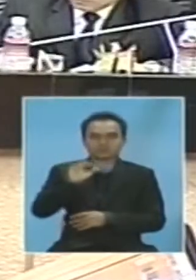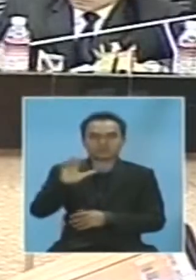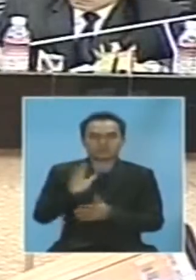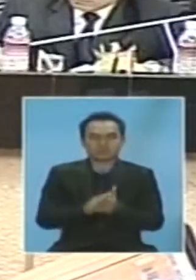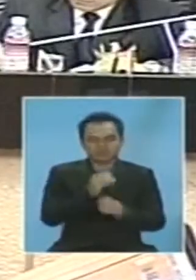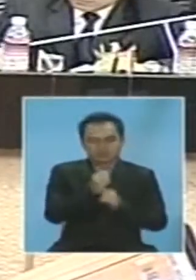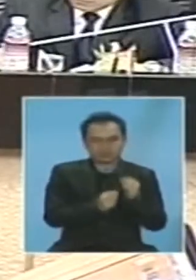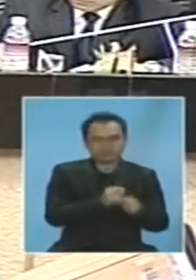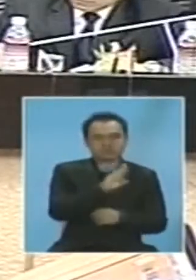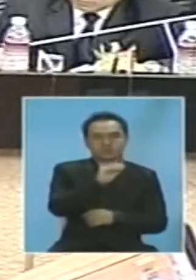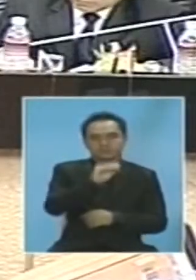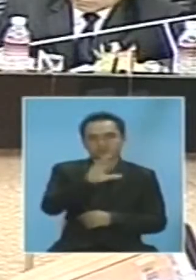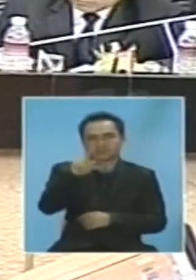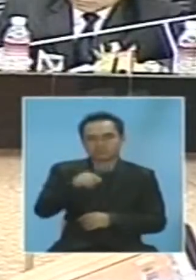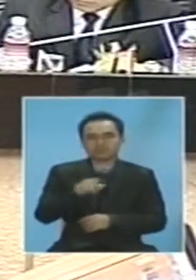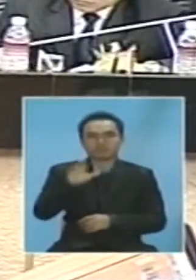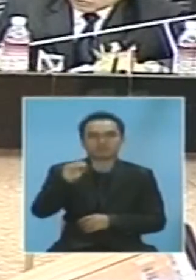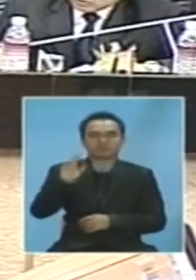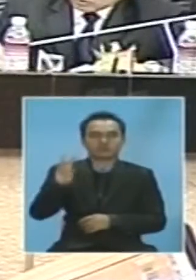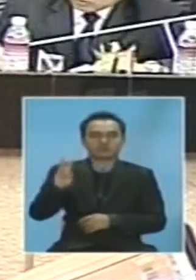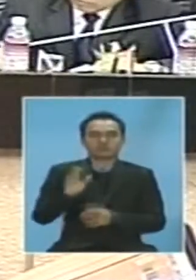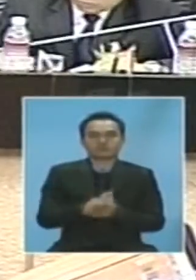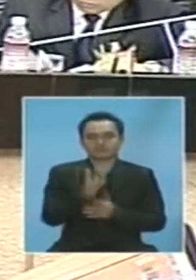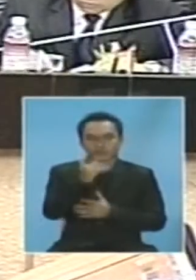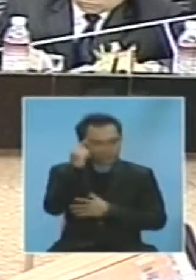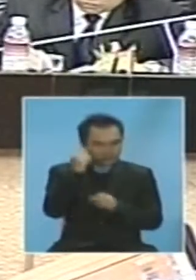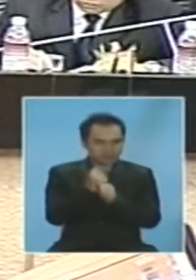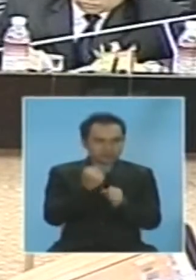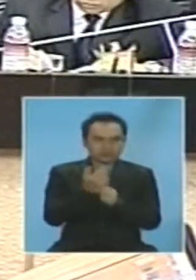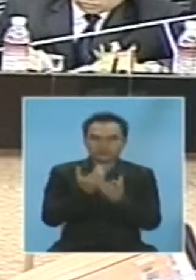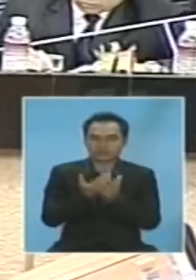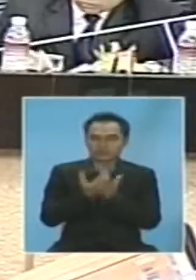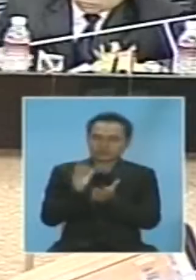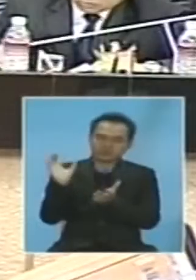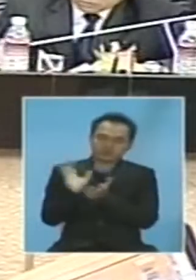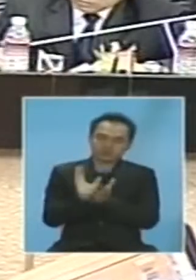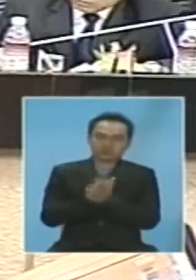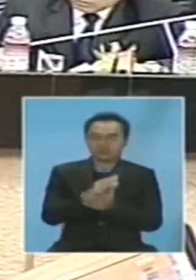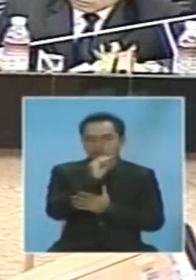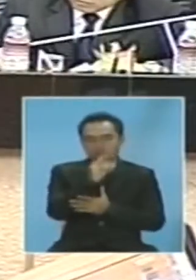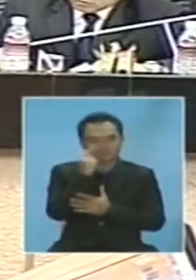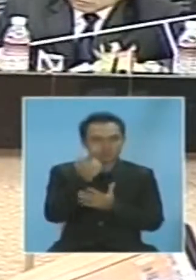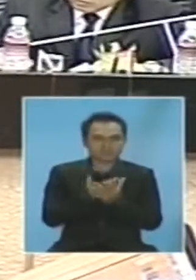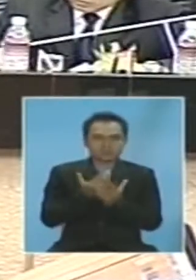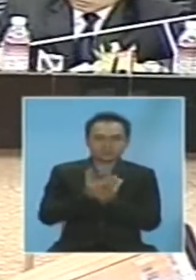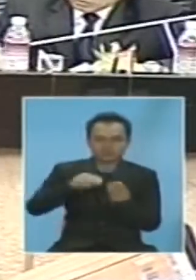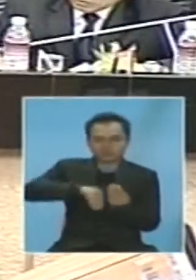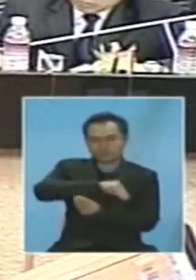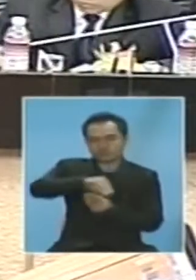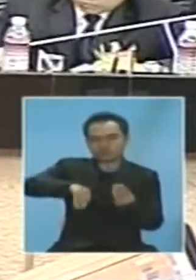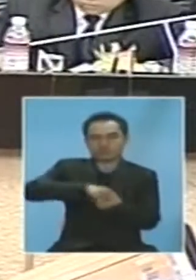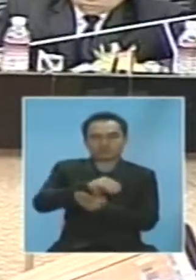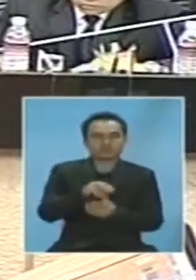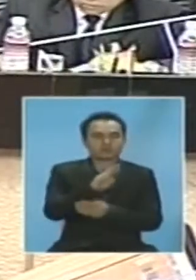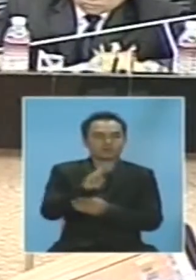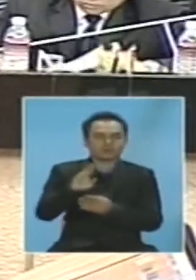2554/55 และปี 2555/56 สามารถทำให้มีเงินทุนหมุนเวียนสามารถทำให้มีเงินหมุนเวียนในระบ